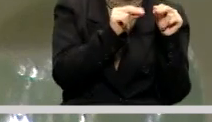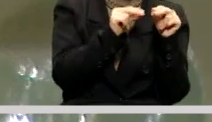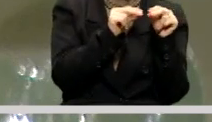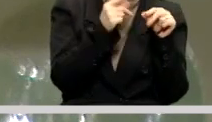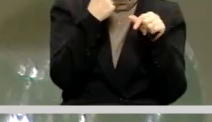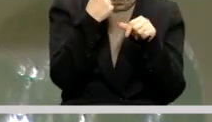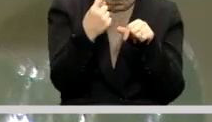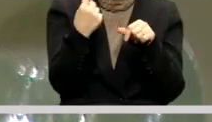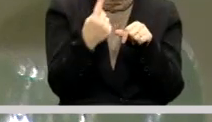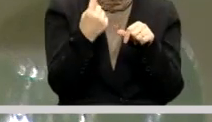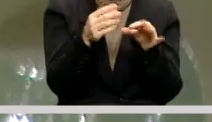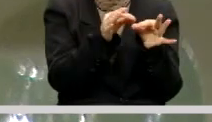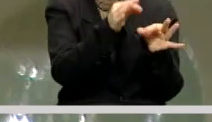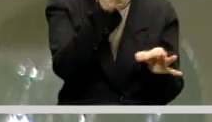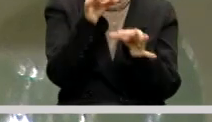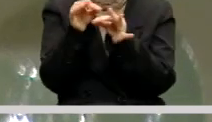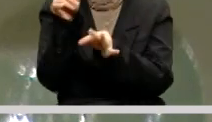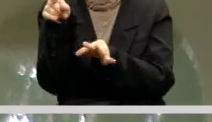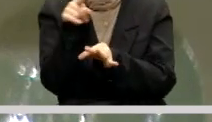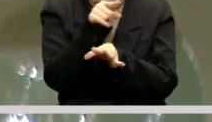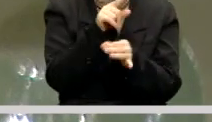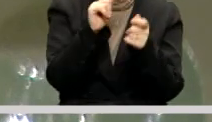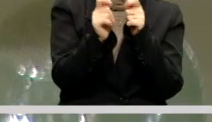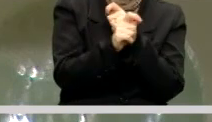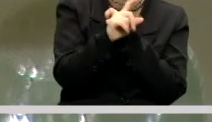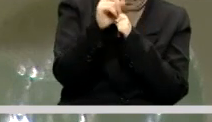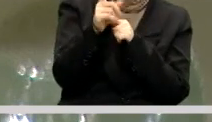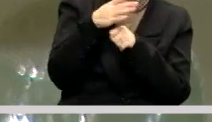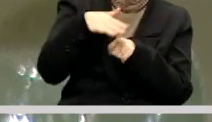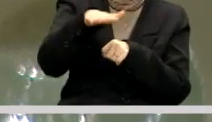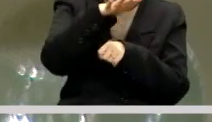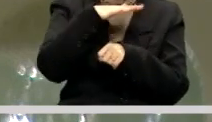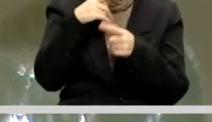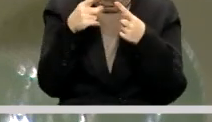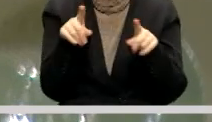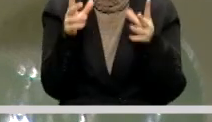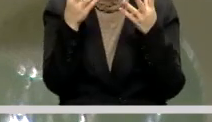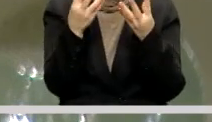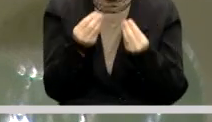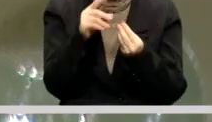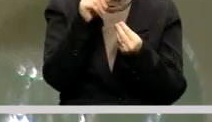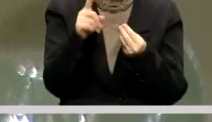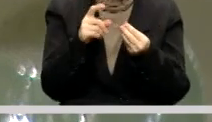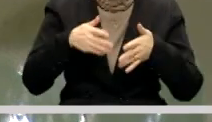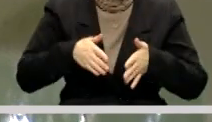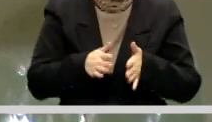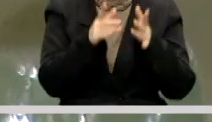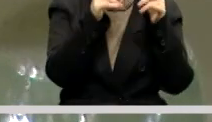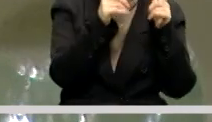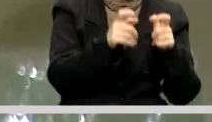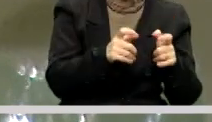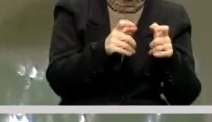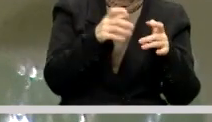uyku dediğimiz şey kişiden kişiye değişiyor mu? Her birimizde farklı olabiliyor mu? İşte genetiğimiz, doğduğumuz çevre, büyüdüğümüz çevre, tüm bunları